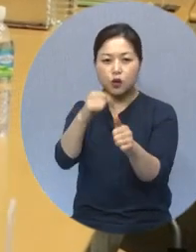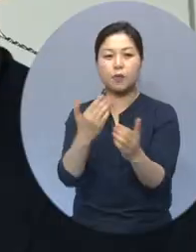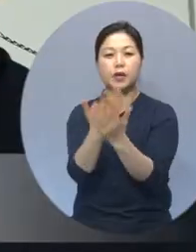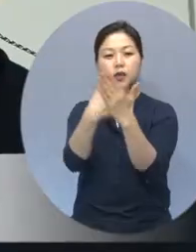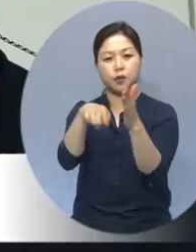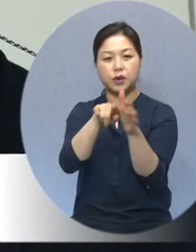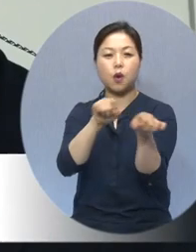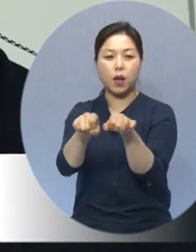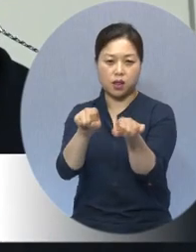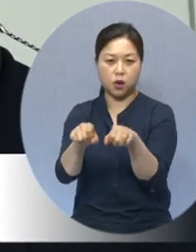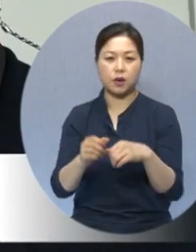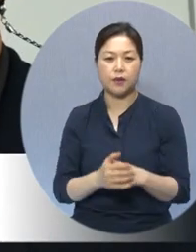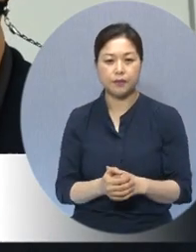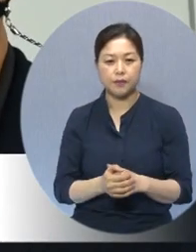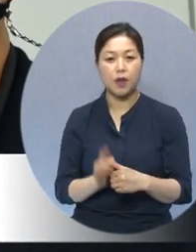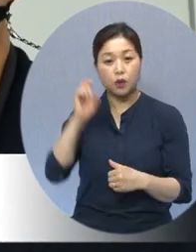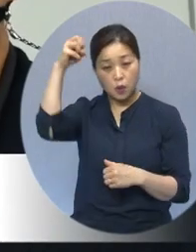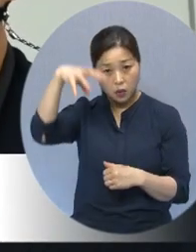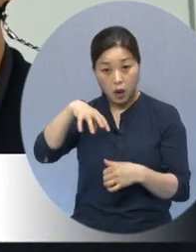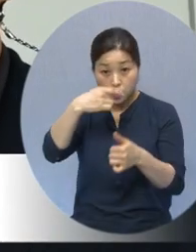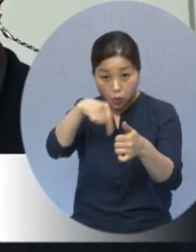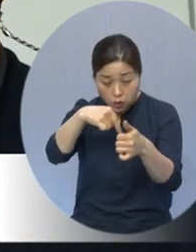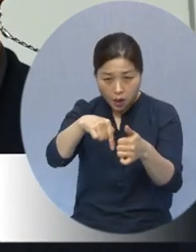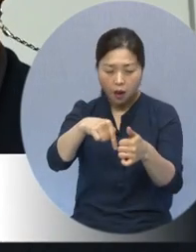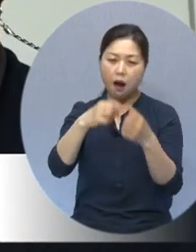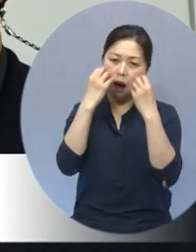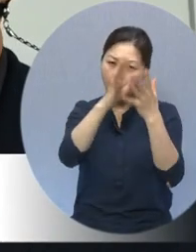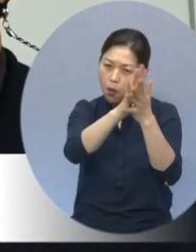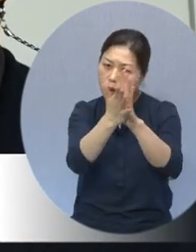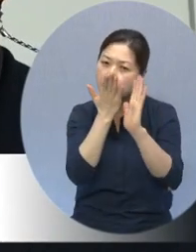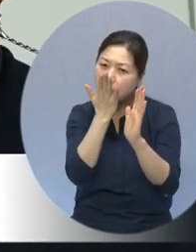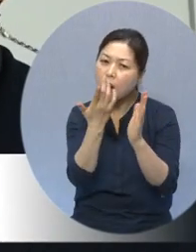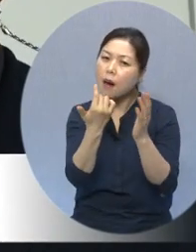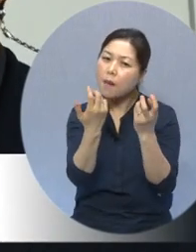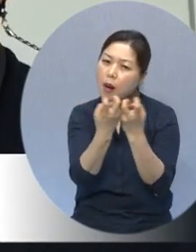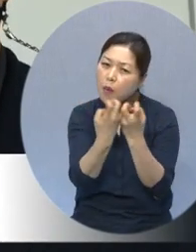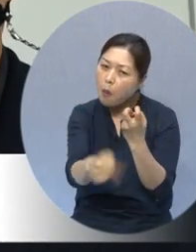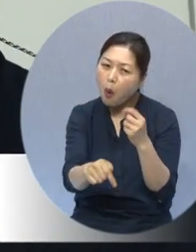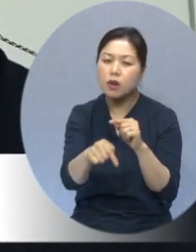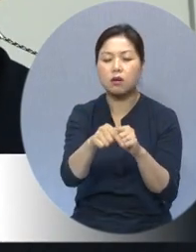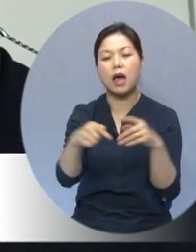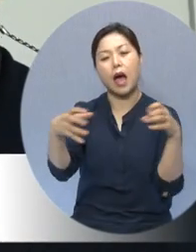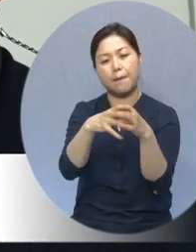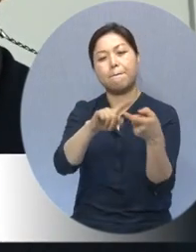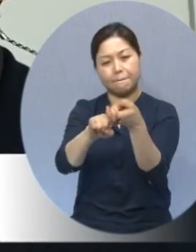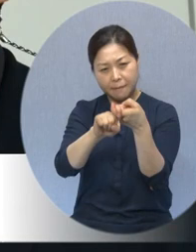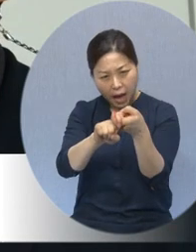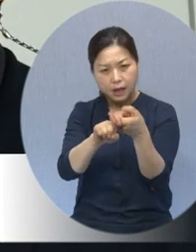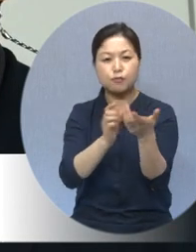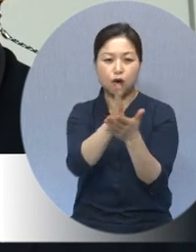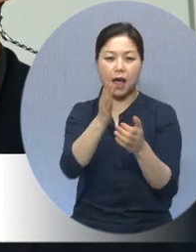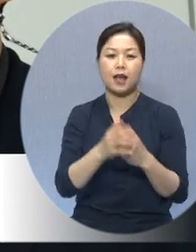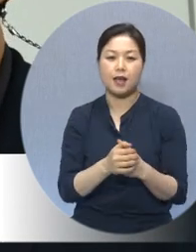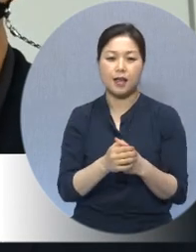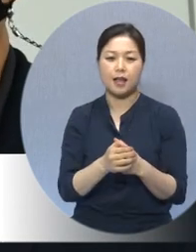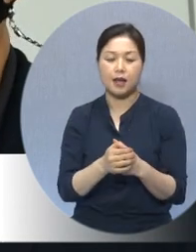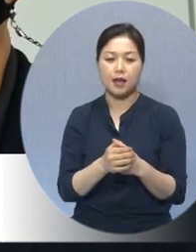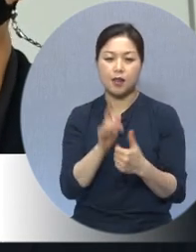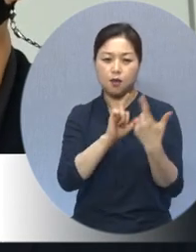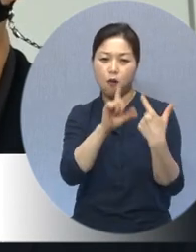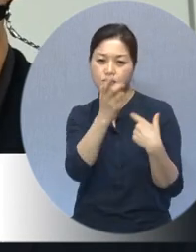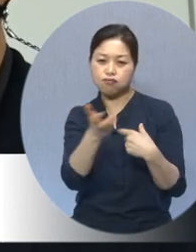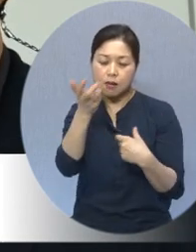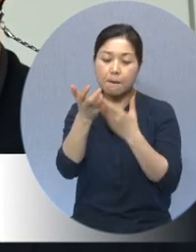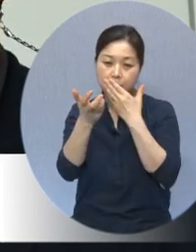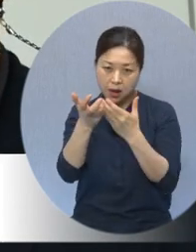됩니다. 고향 교육이 어떻게 혁신을 이뤄낼 것인가를 같이 협력하는 분과입니다. 조금 더한 단계